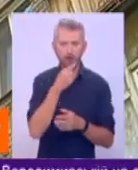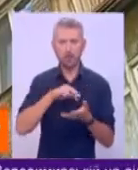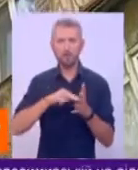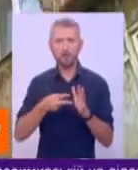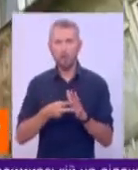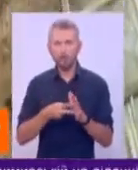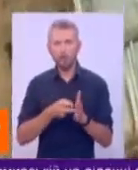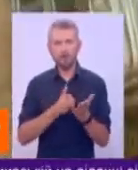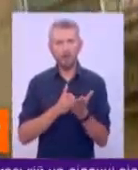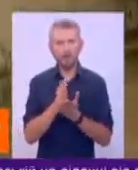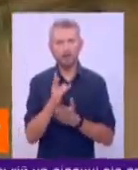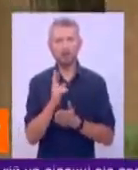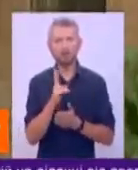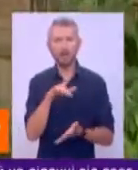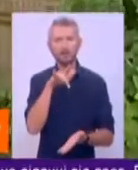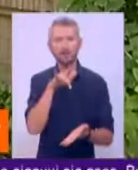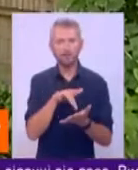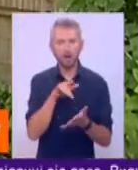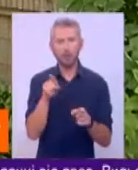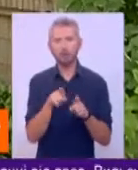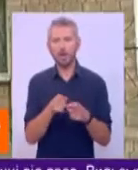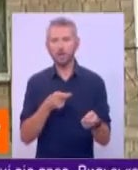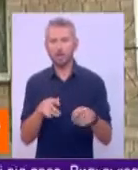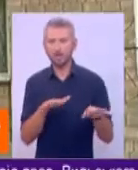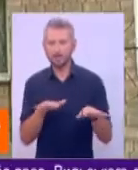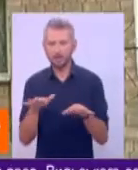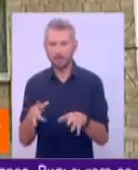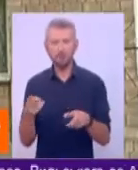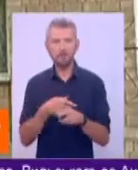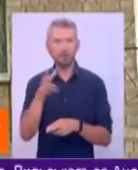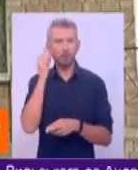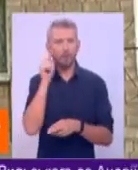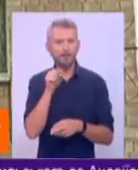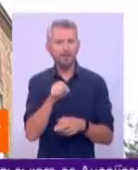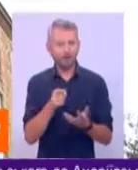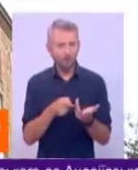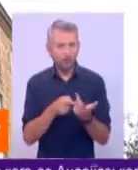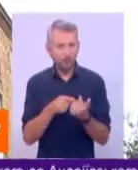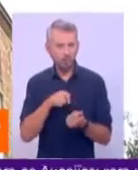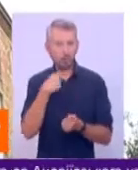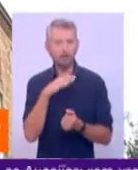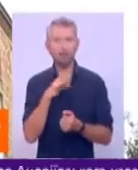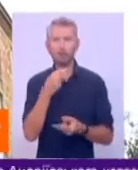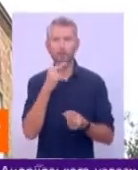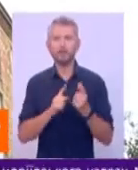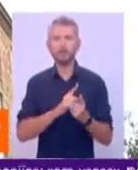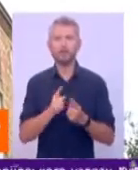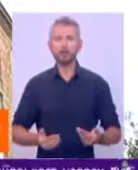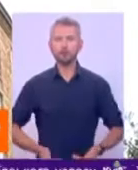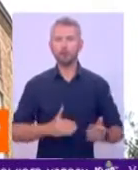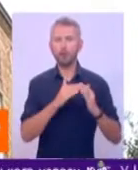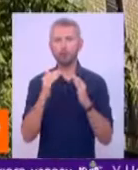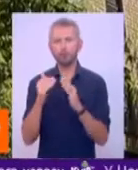енергозаощадження, планова стратегія як центральної, так і влади на місцях. Без врахування цих факторів говорити про модернізацію житлового